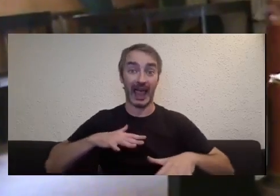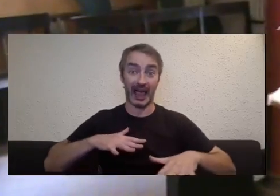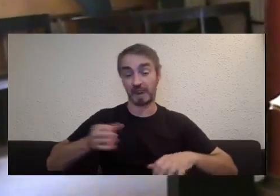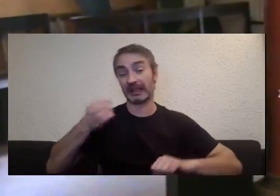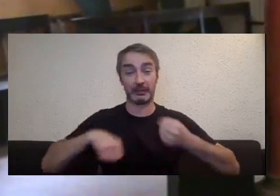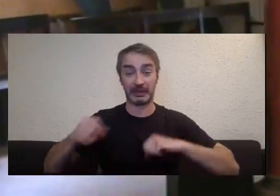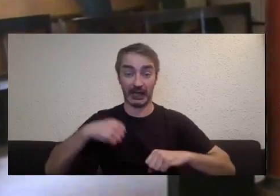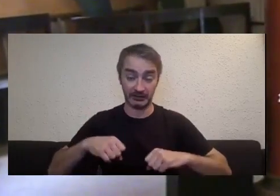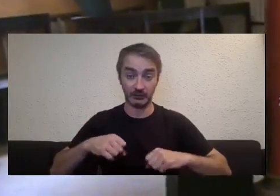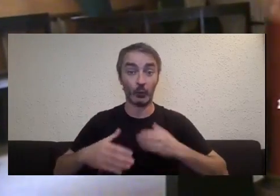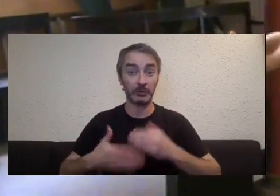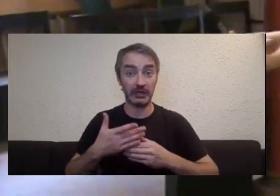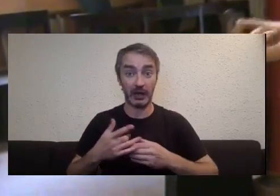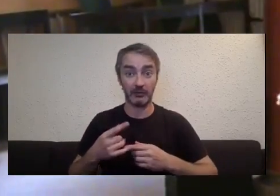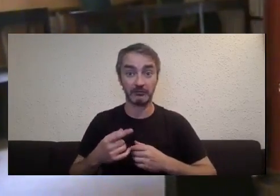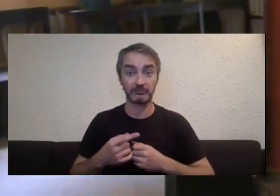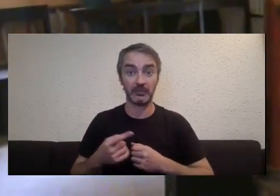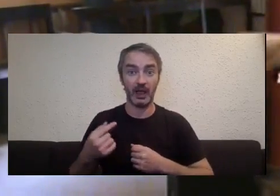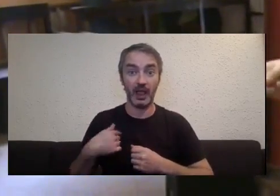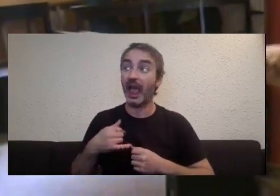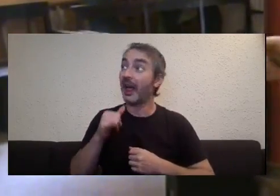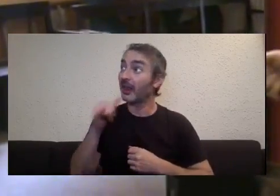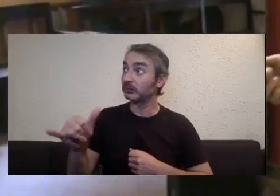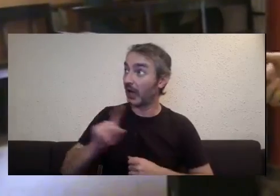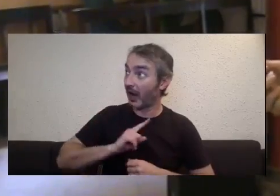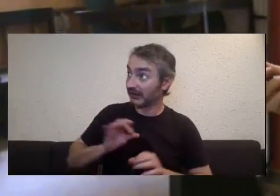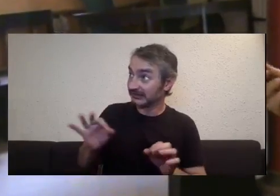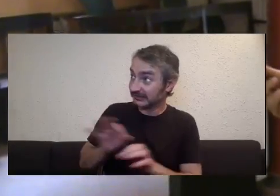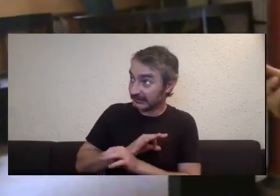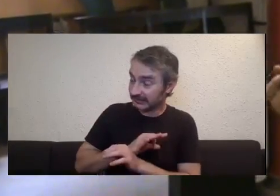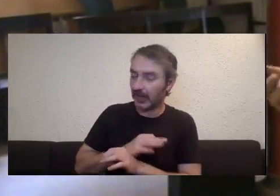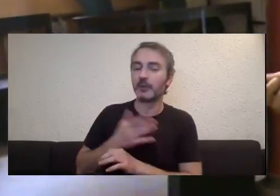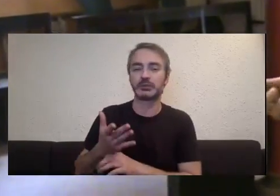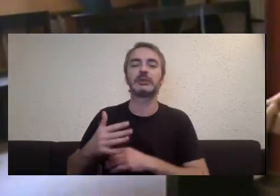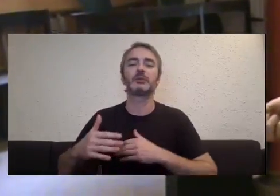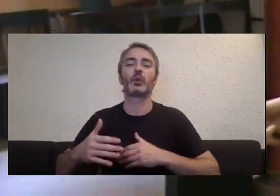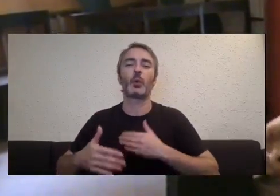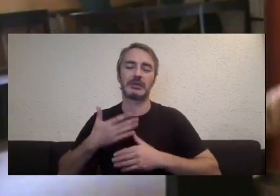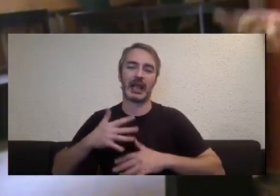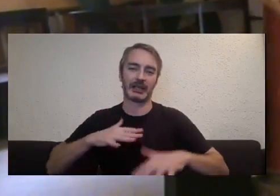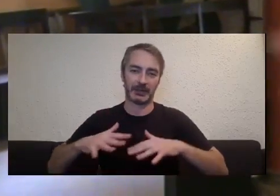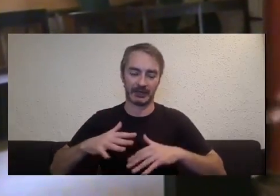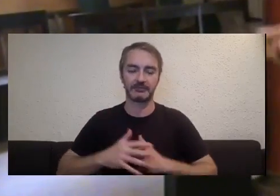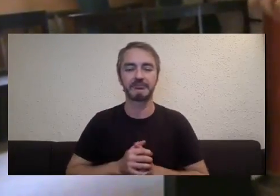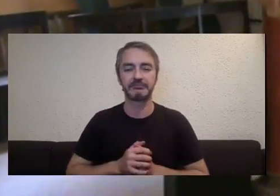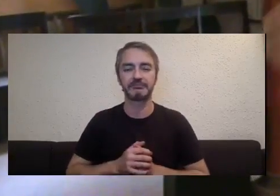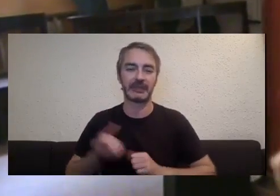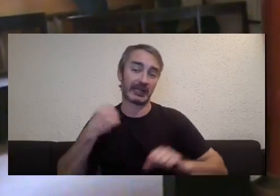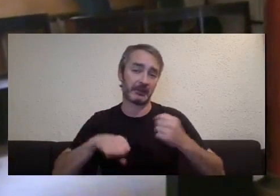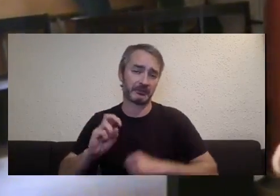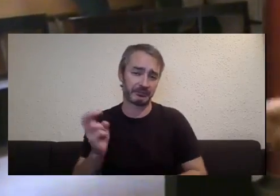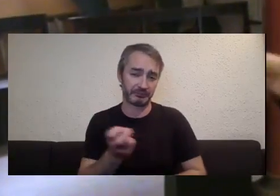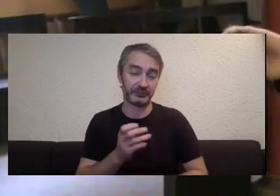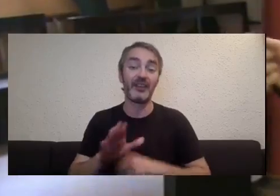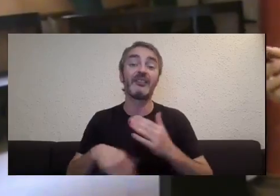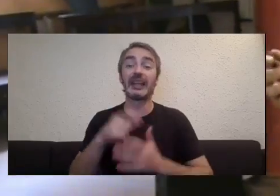comencem a desenvolupar activitats amb normalitat a partir de que aquesta demanda és retirada, fins que el